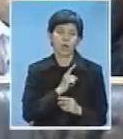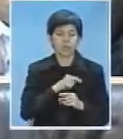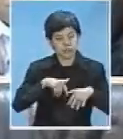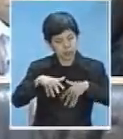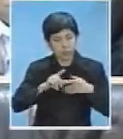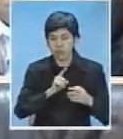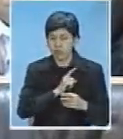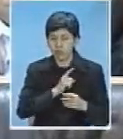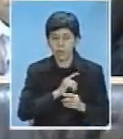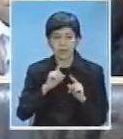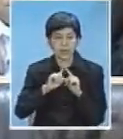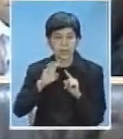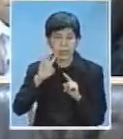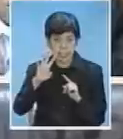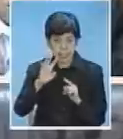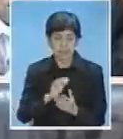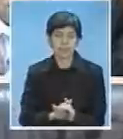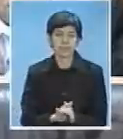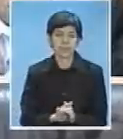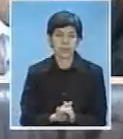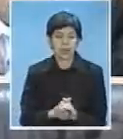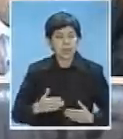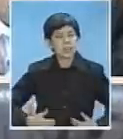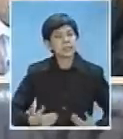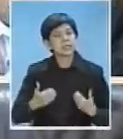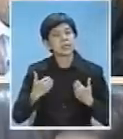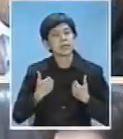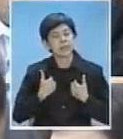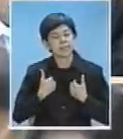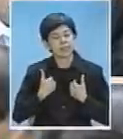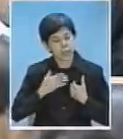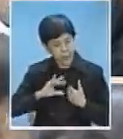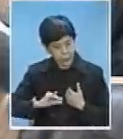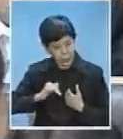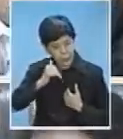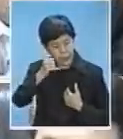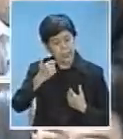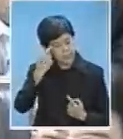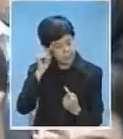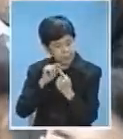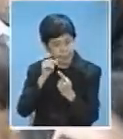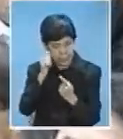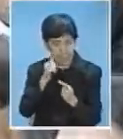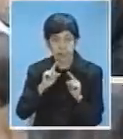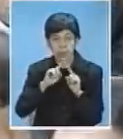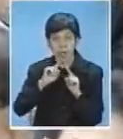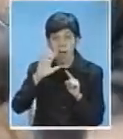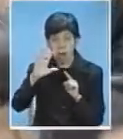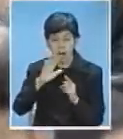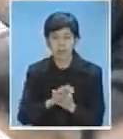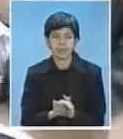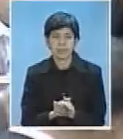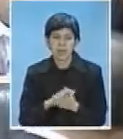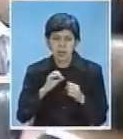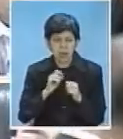วม 4. เรื่องการใช้ชีวิตอย่างมีคุณค่าและมีเป้าหมายและก็ 5. การไม่